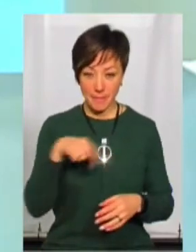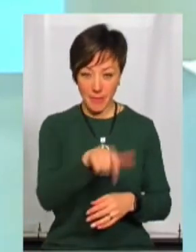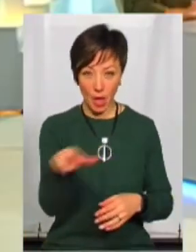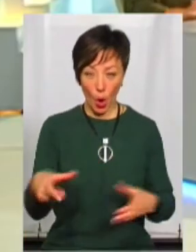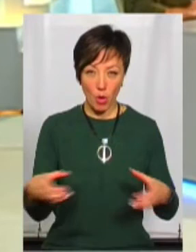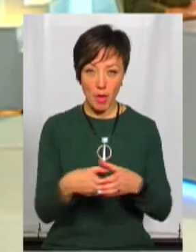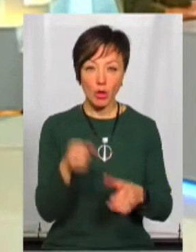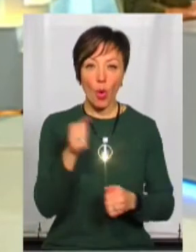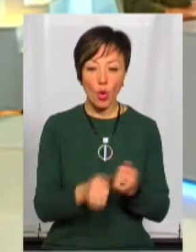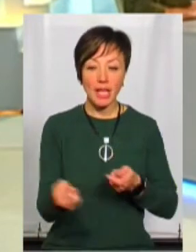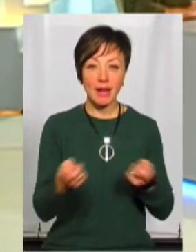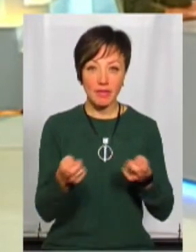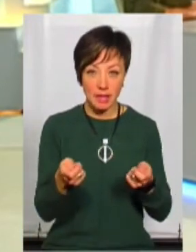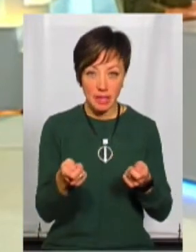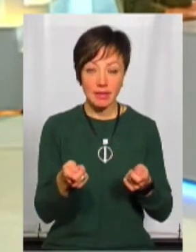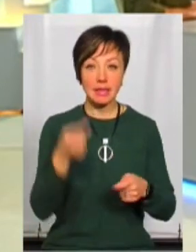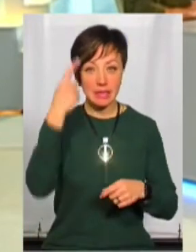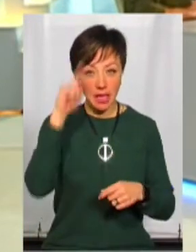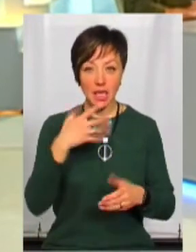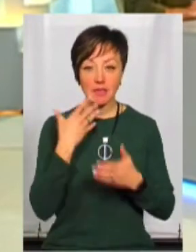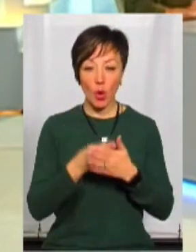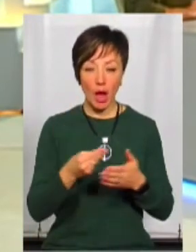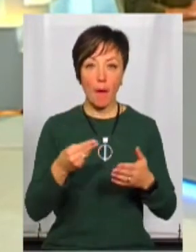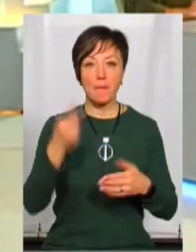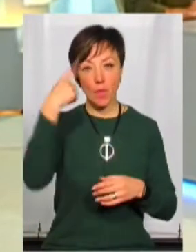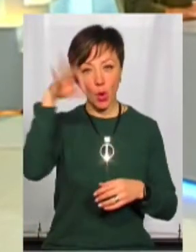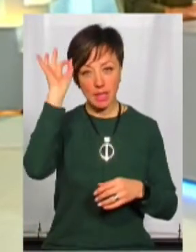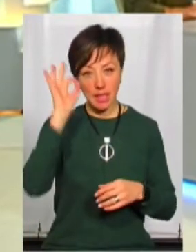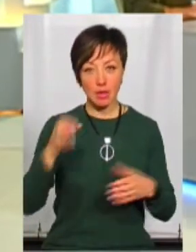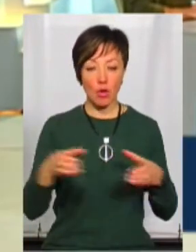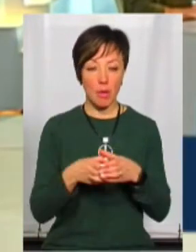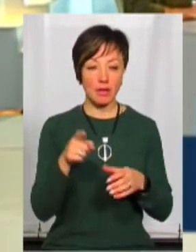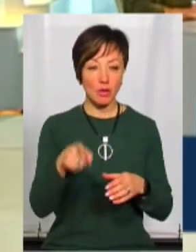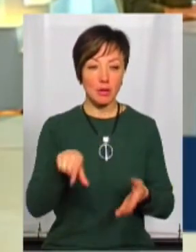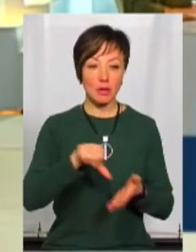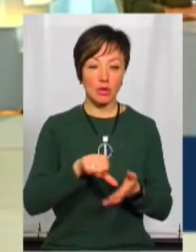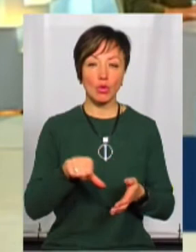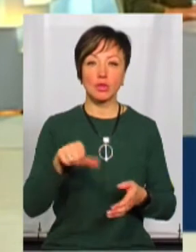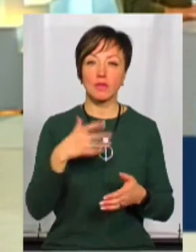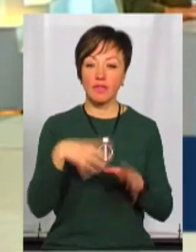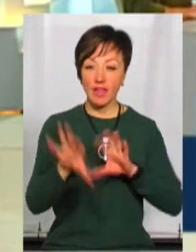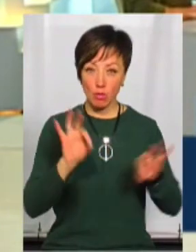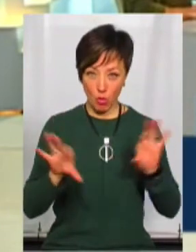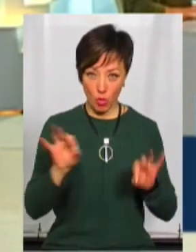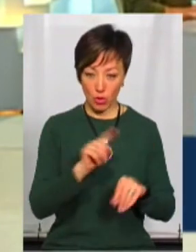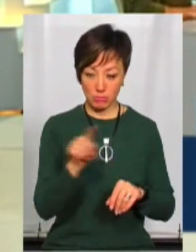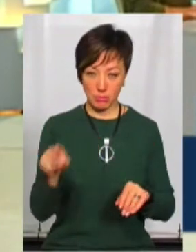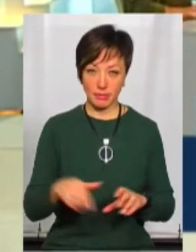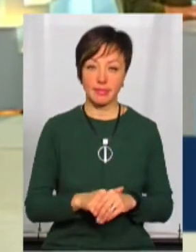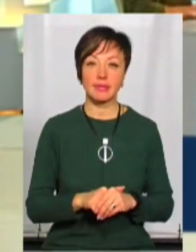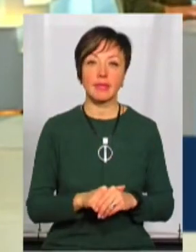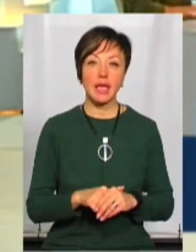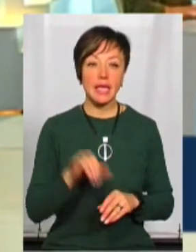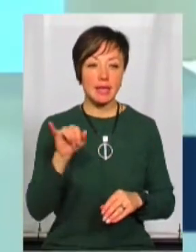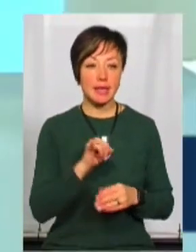кожен керівник громади вже знає своїх поліцейських офіцерів громади, які до нього йшли, і він брав безпосередню участь у їх відборі. Угу. От.